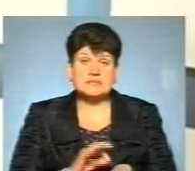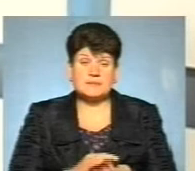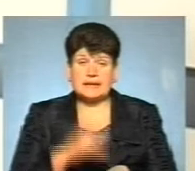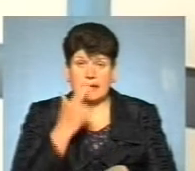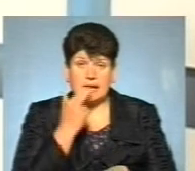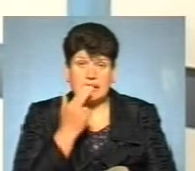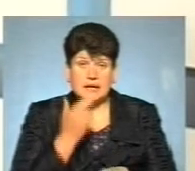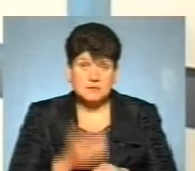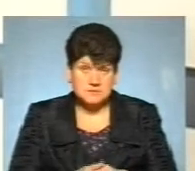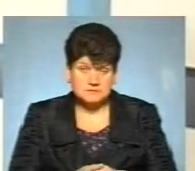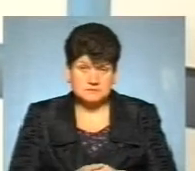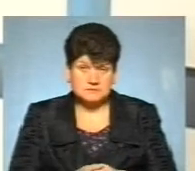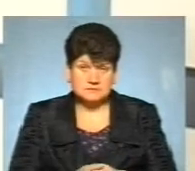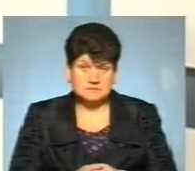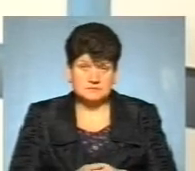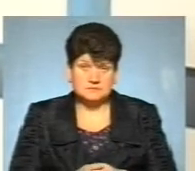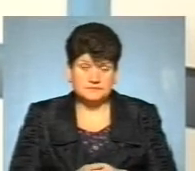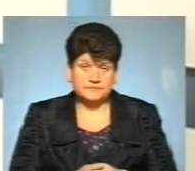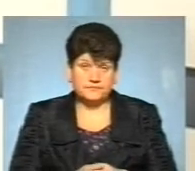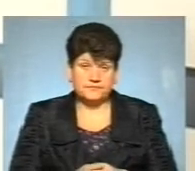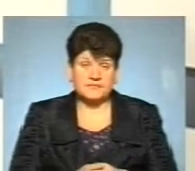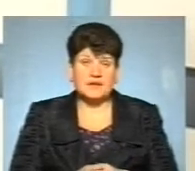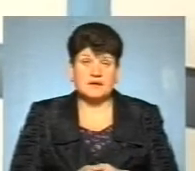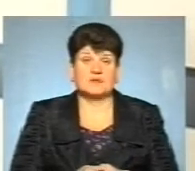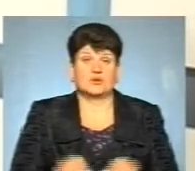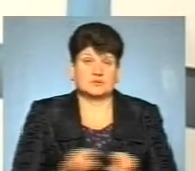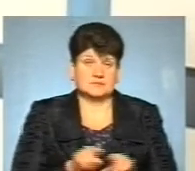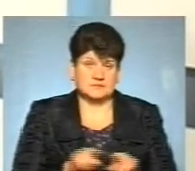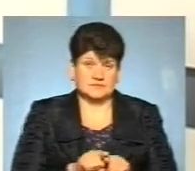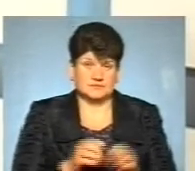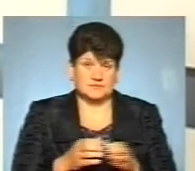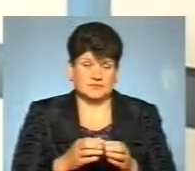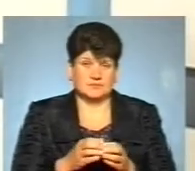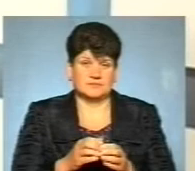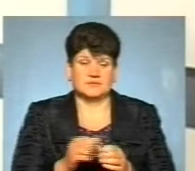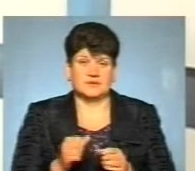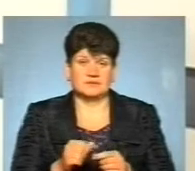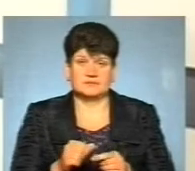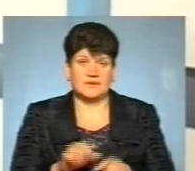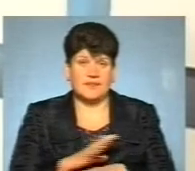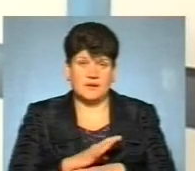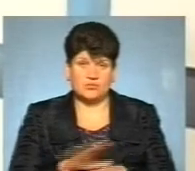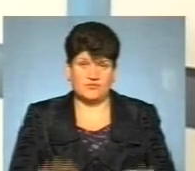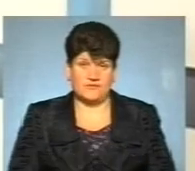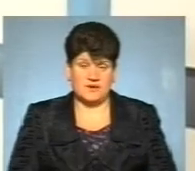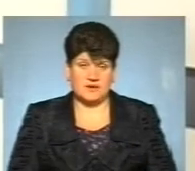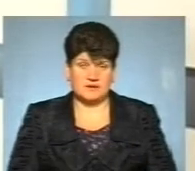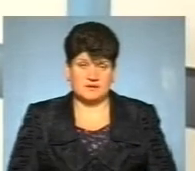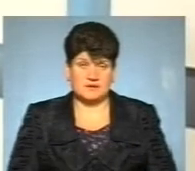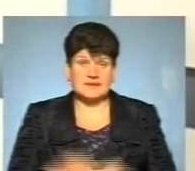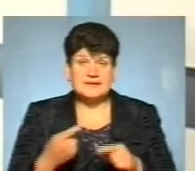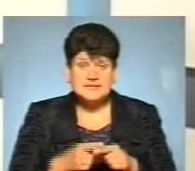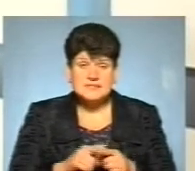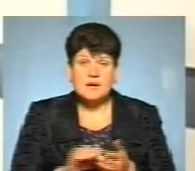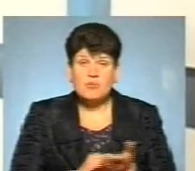грип з вірусом тієї ж антигенної структури так само також не буває. Ні. Це